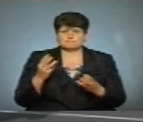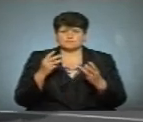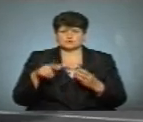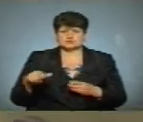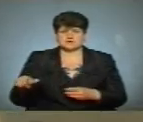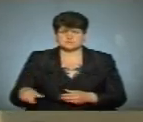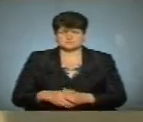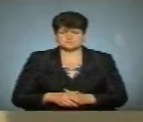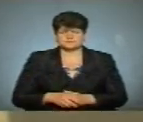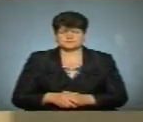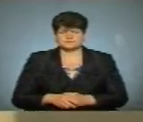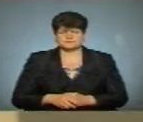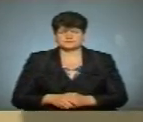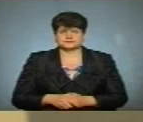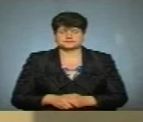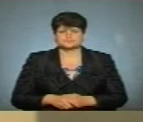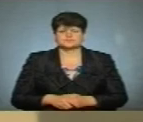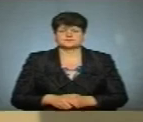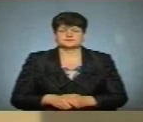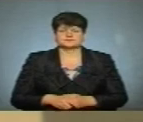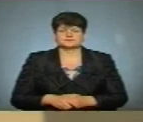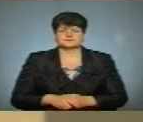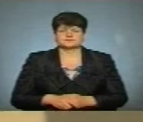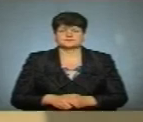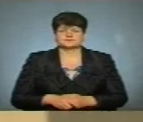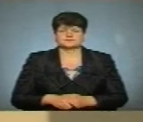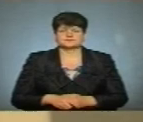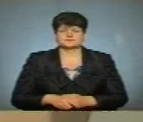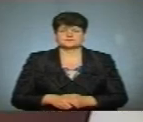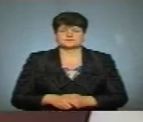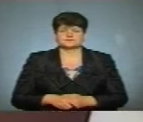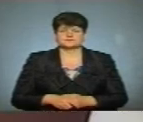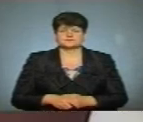Марія Котенко, Андрій Бодак. Новини на Суспільному. Тернопіль.